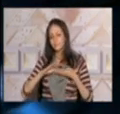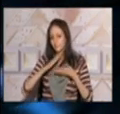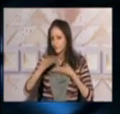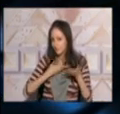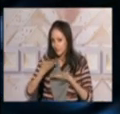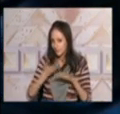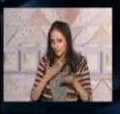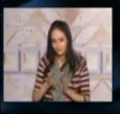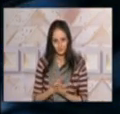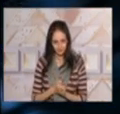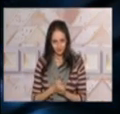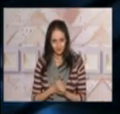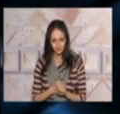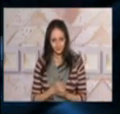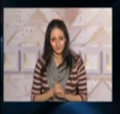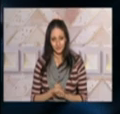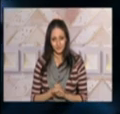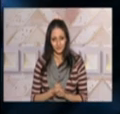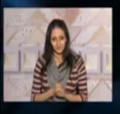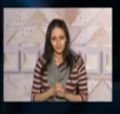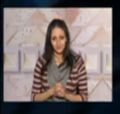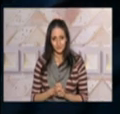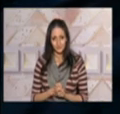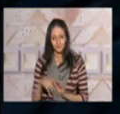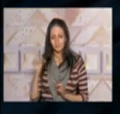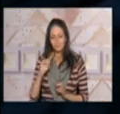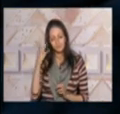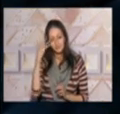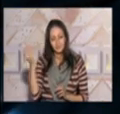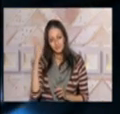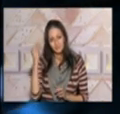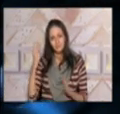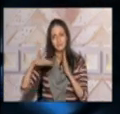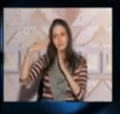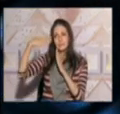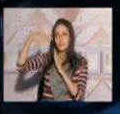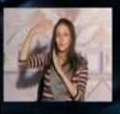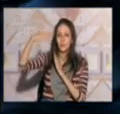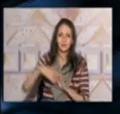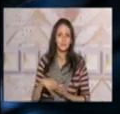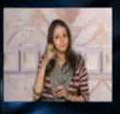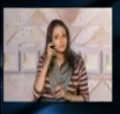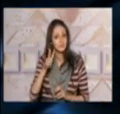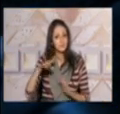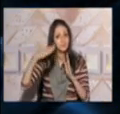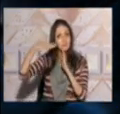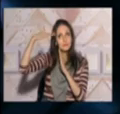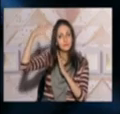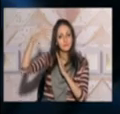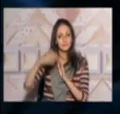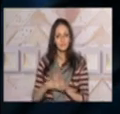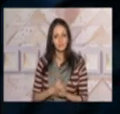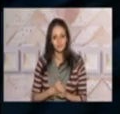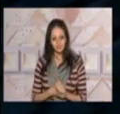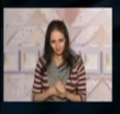للحاضر أو صورة للحاضر، لكن ده ما بيخليناش ننسى المستقبل والنظرة المستقبلية اللي احنا وصفنا